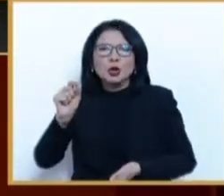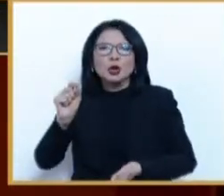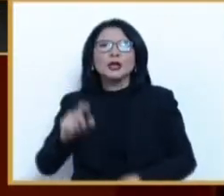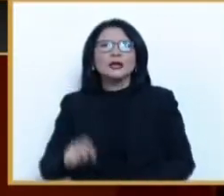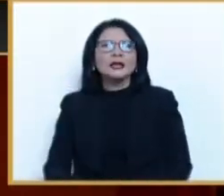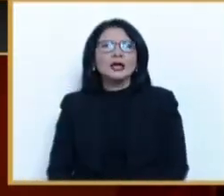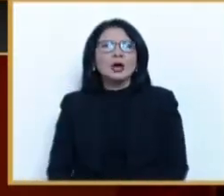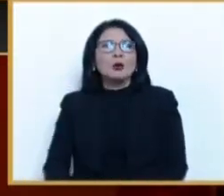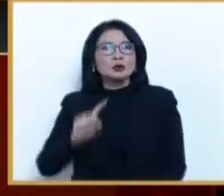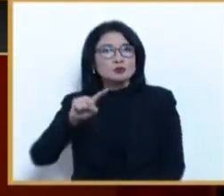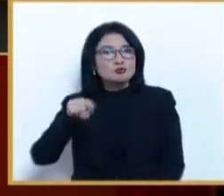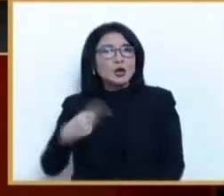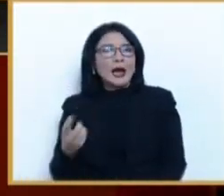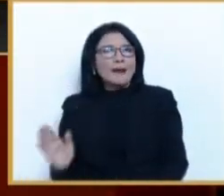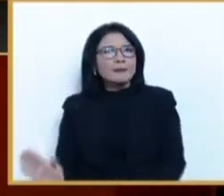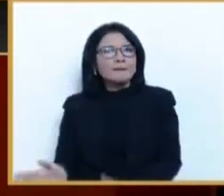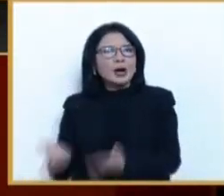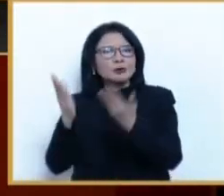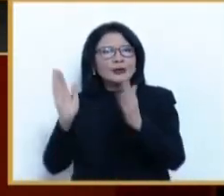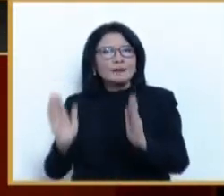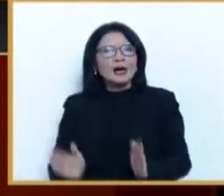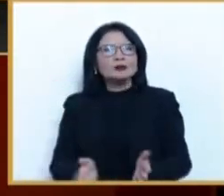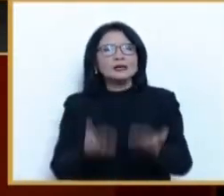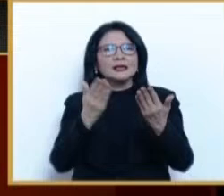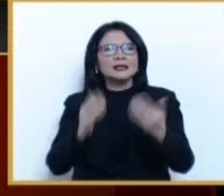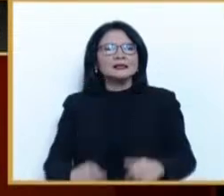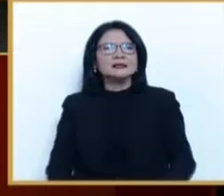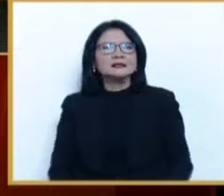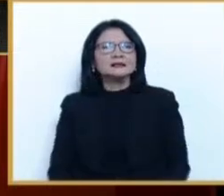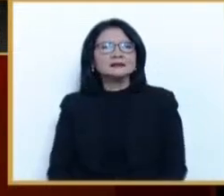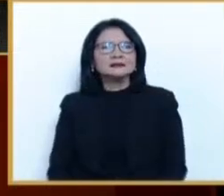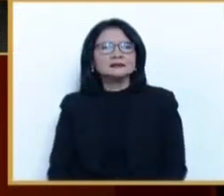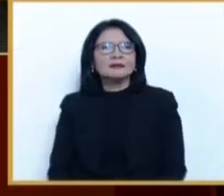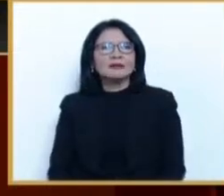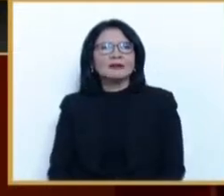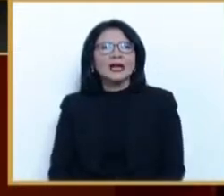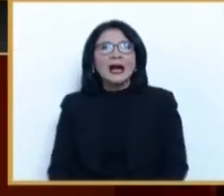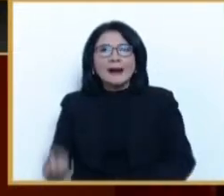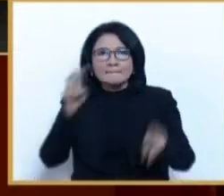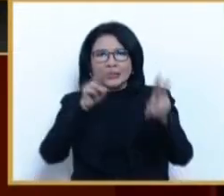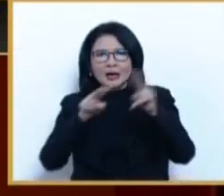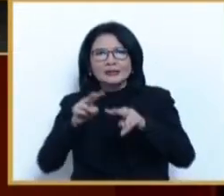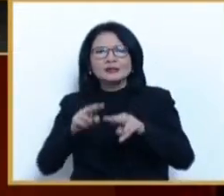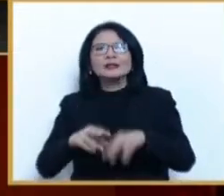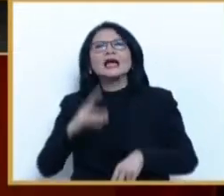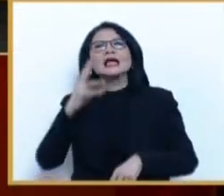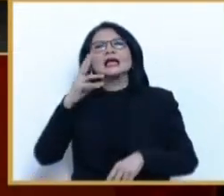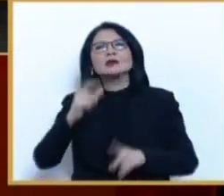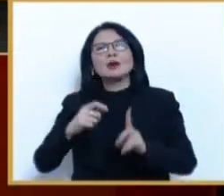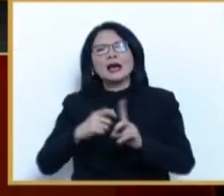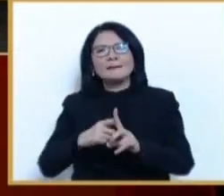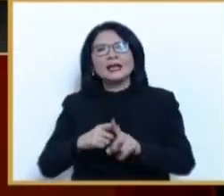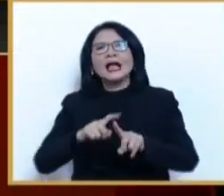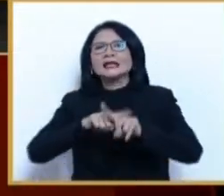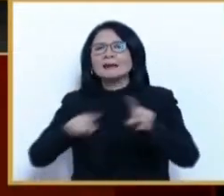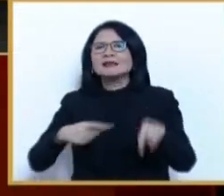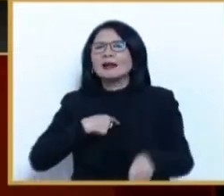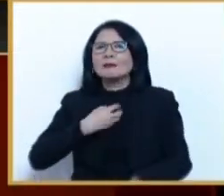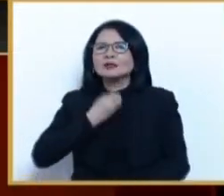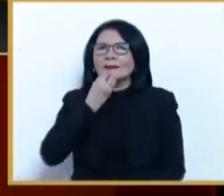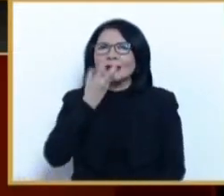ketika sudah mulai pembangunan kurasi dilakukan oleh Bapak Ridwan Kamil tetapi yang ingin saya